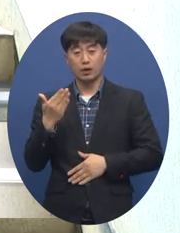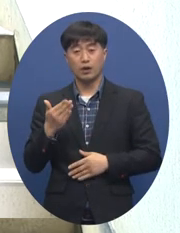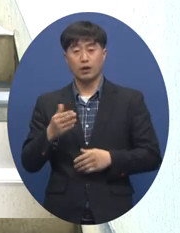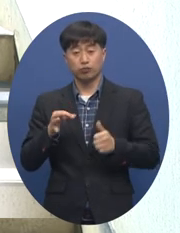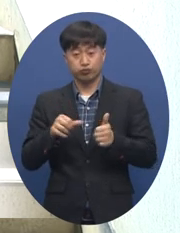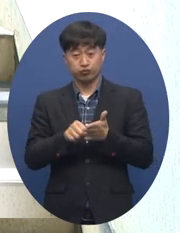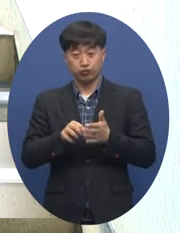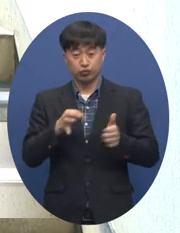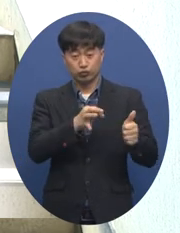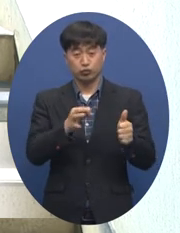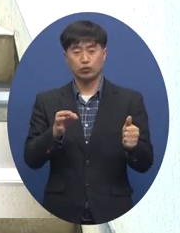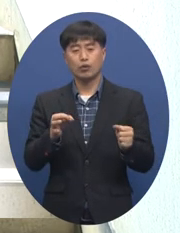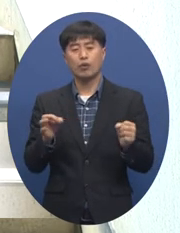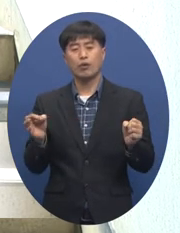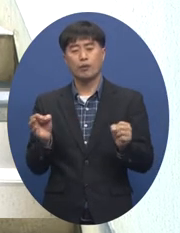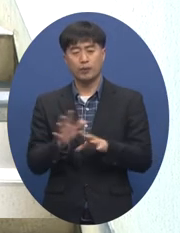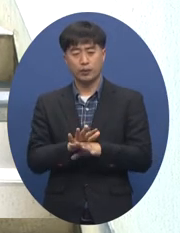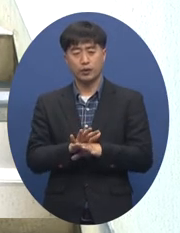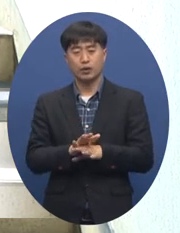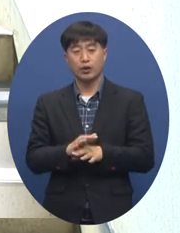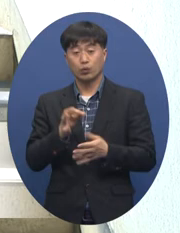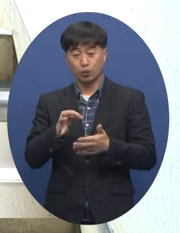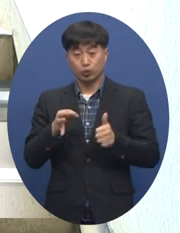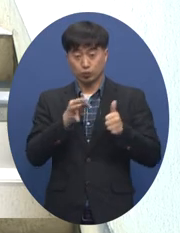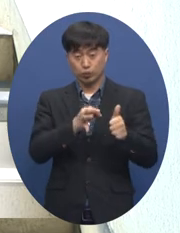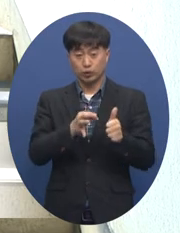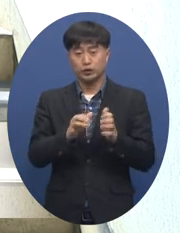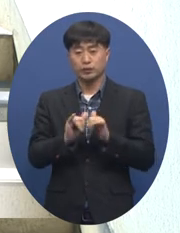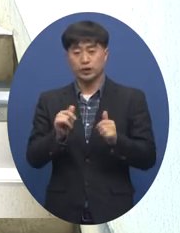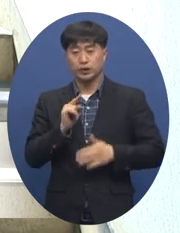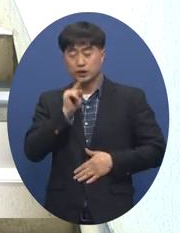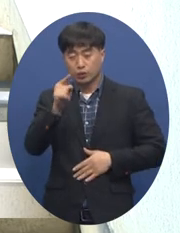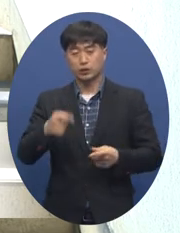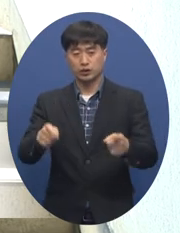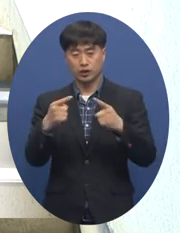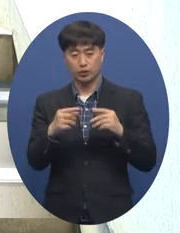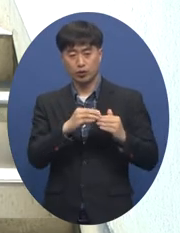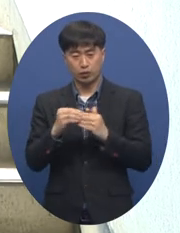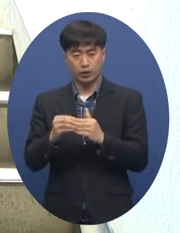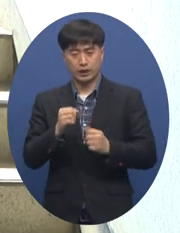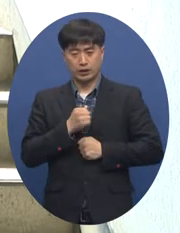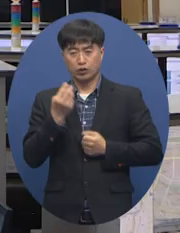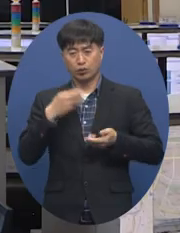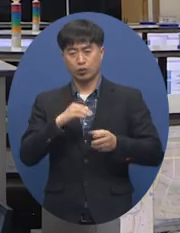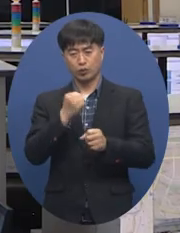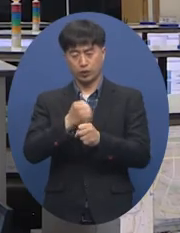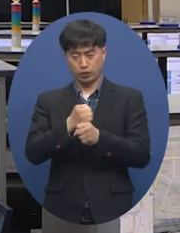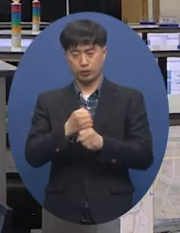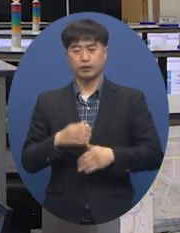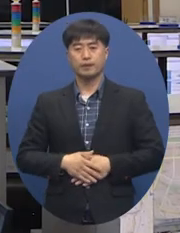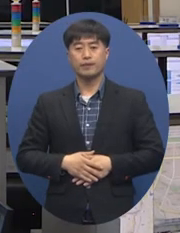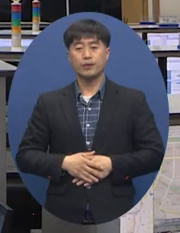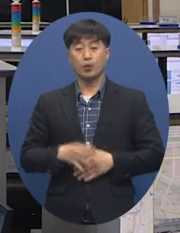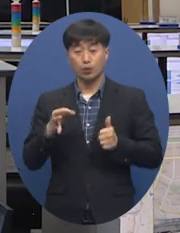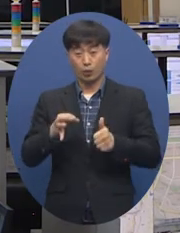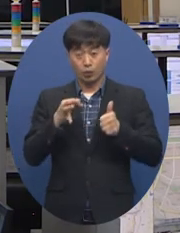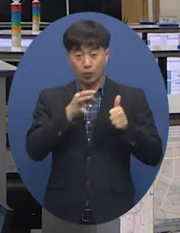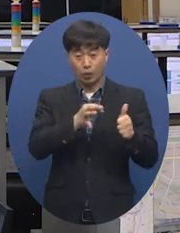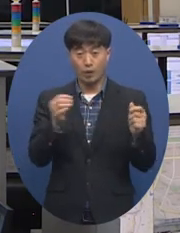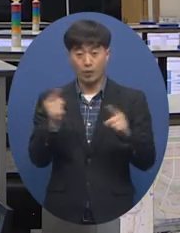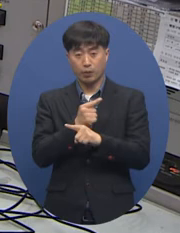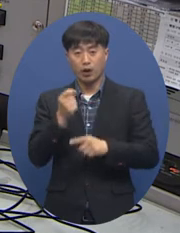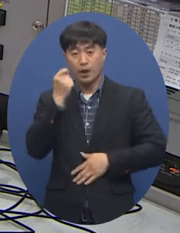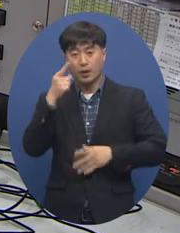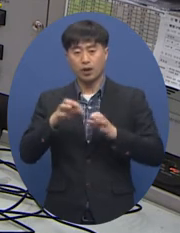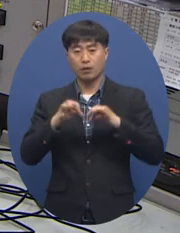현금으로 지급함으로써 시민들의 신고 참여 활성화를 유도하여 안전한 경기도를 만들기 위하여 현금 포상으로 바뀌고